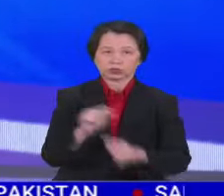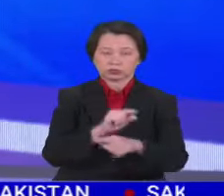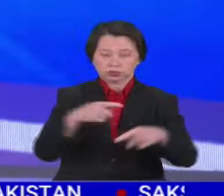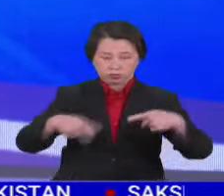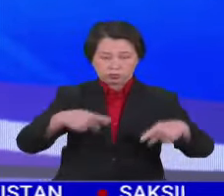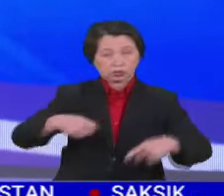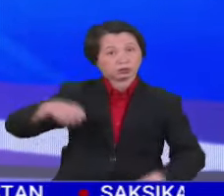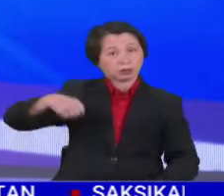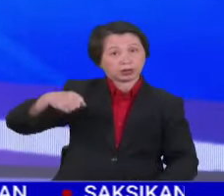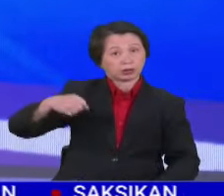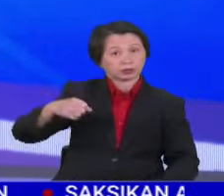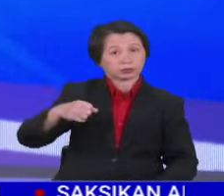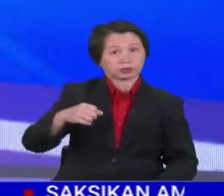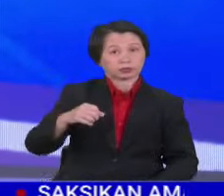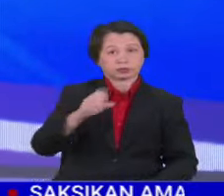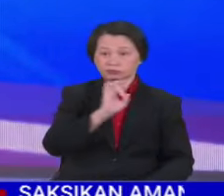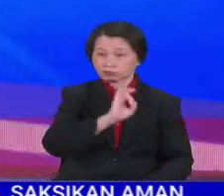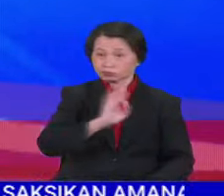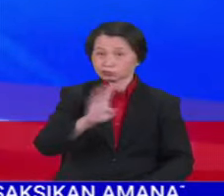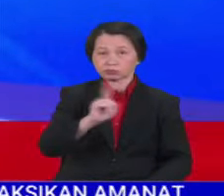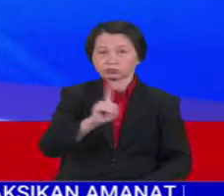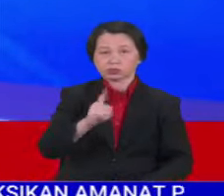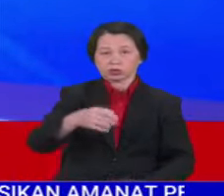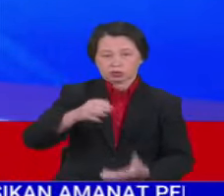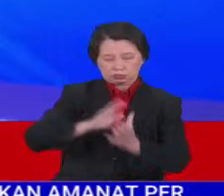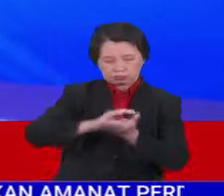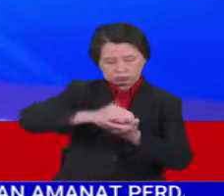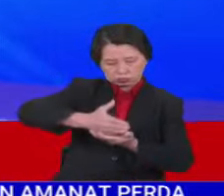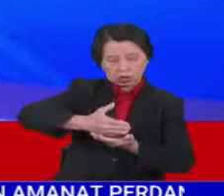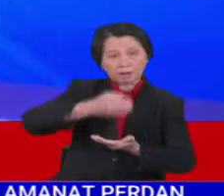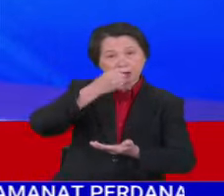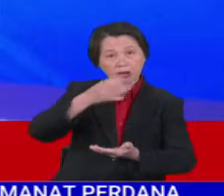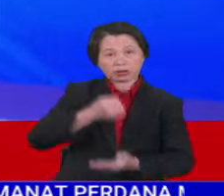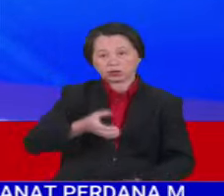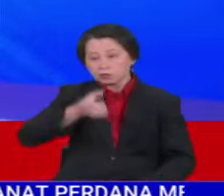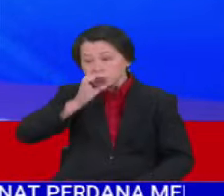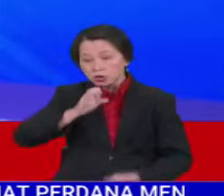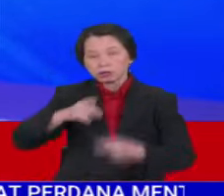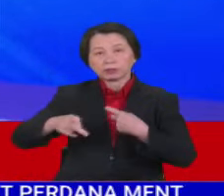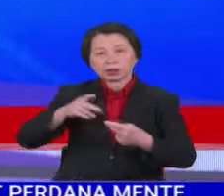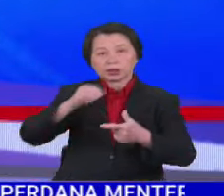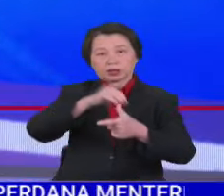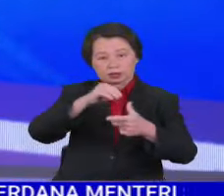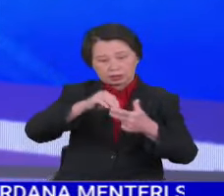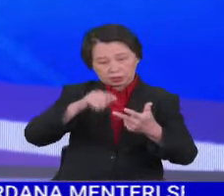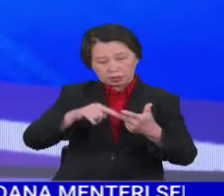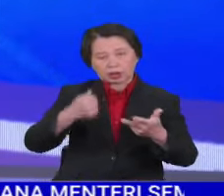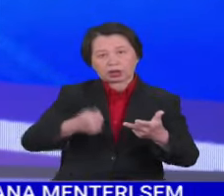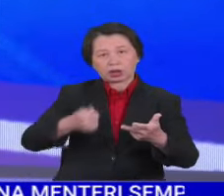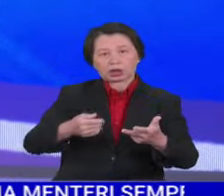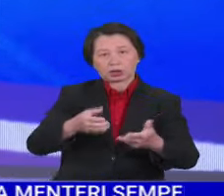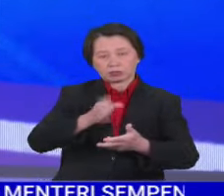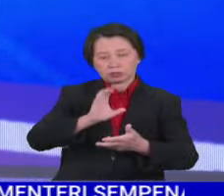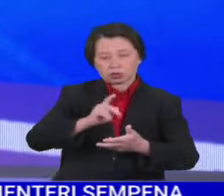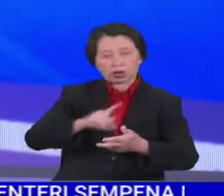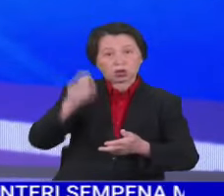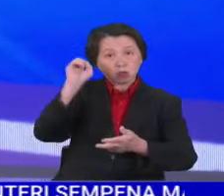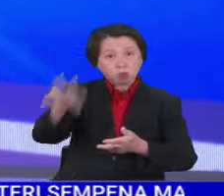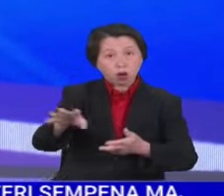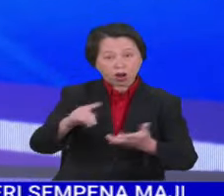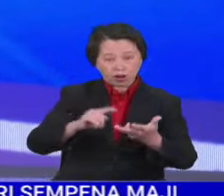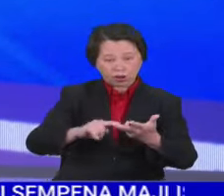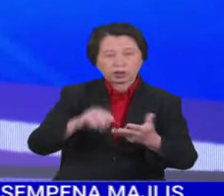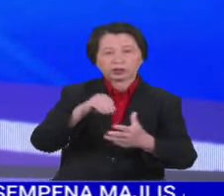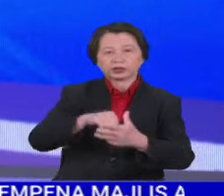beg plastik sekali guna, bekas makanan dan minuman plastik atau alatan pakai buang plastik di